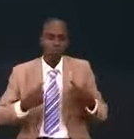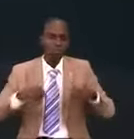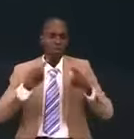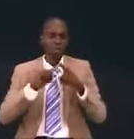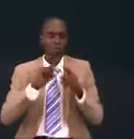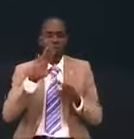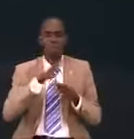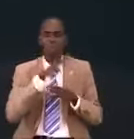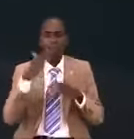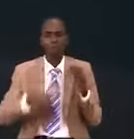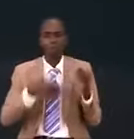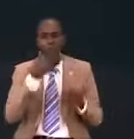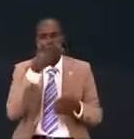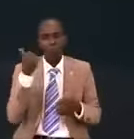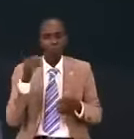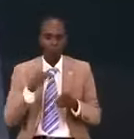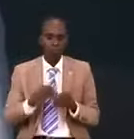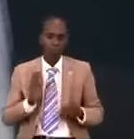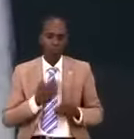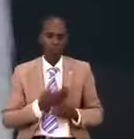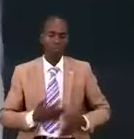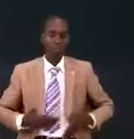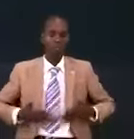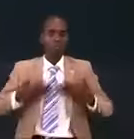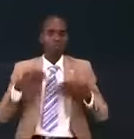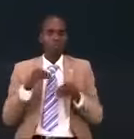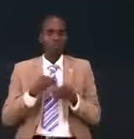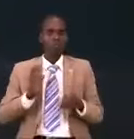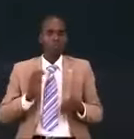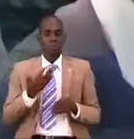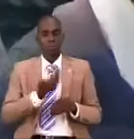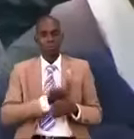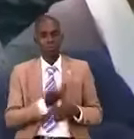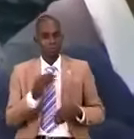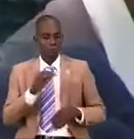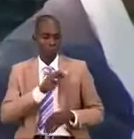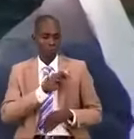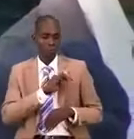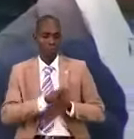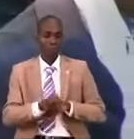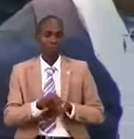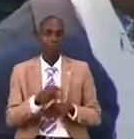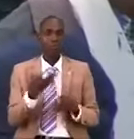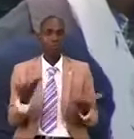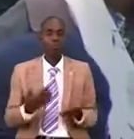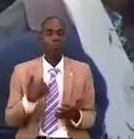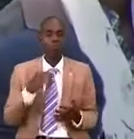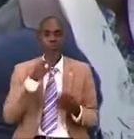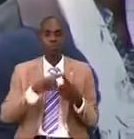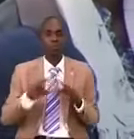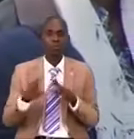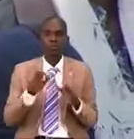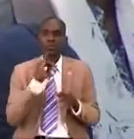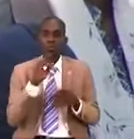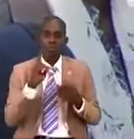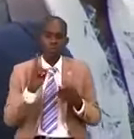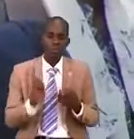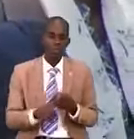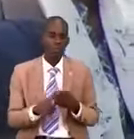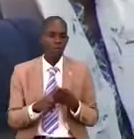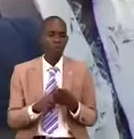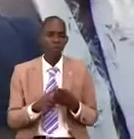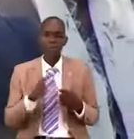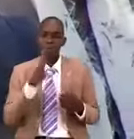c'est de nos efforts c'est pour la maîtrise oui s'il n'a pas combat sur les règles il ne sera pas